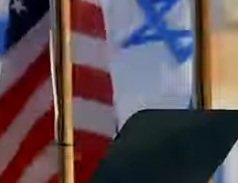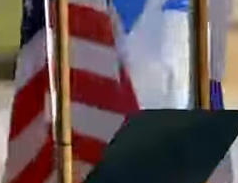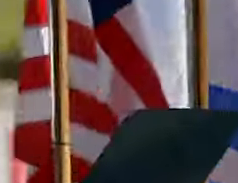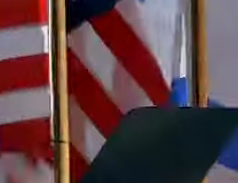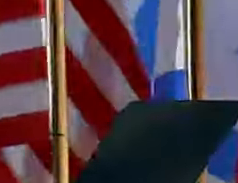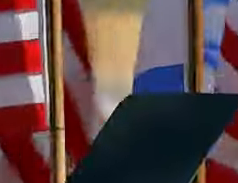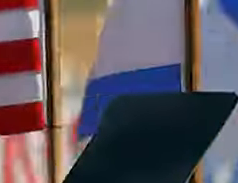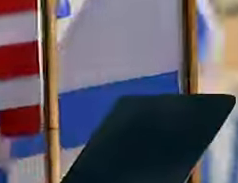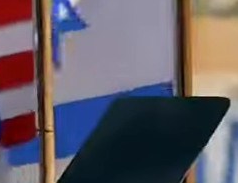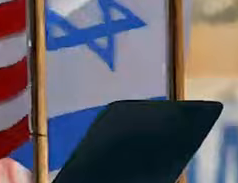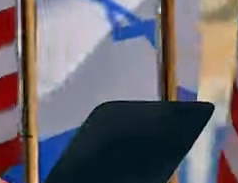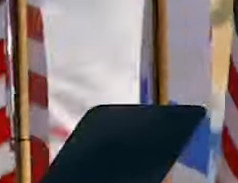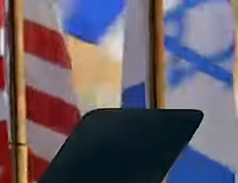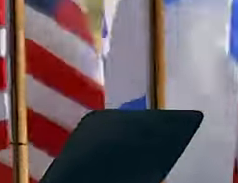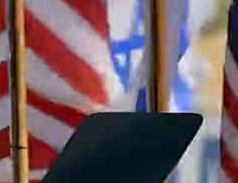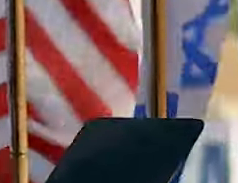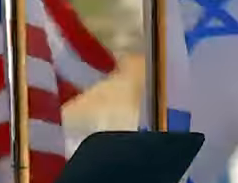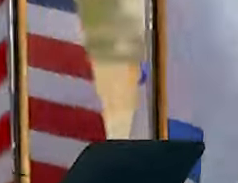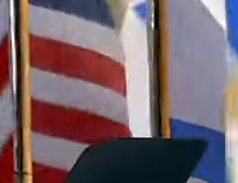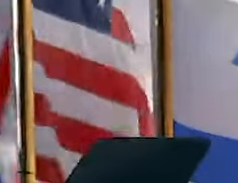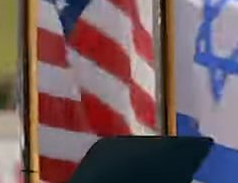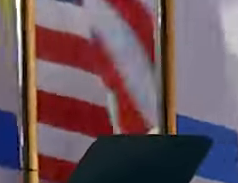אני אוהב אתכם, השם ישמור אתכם.